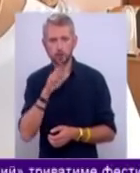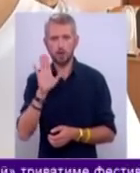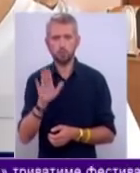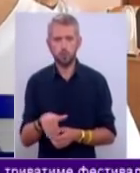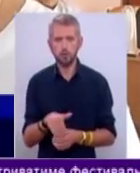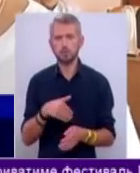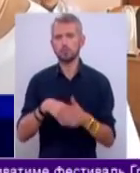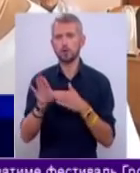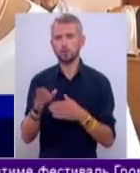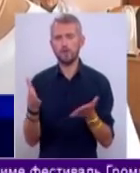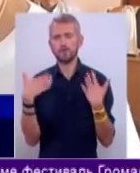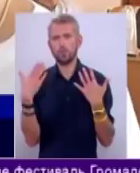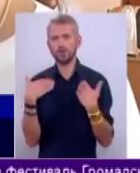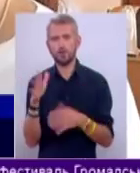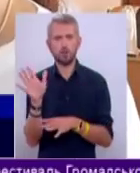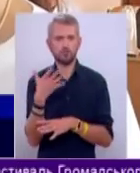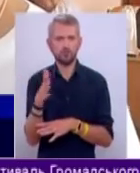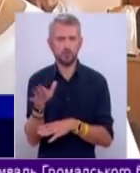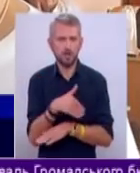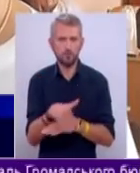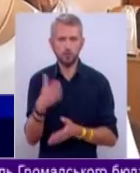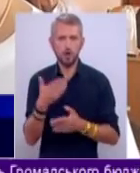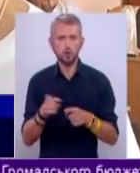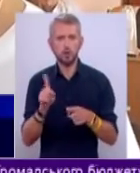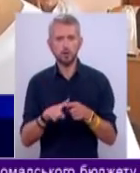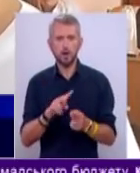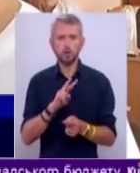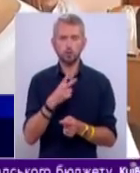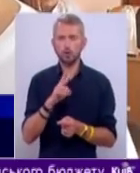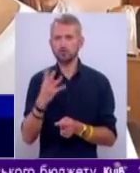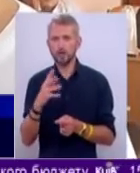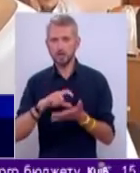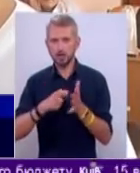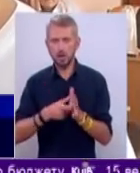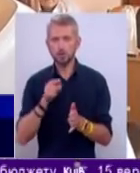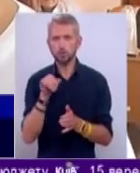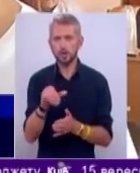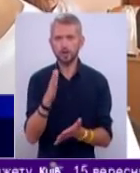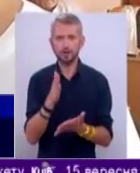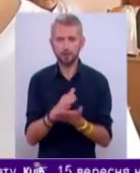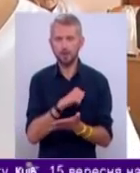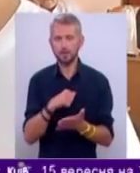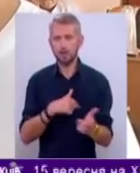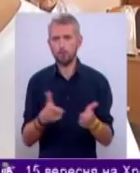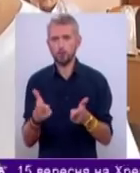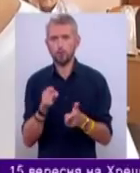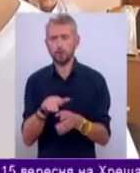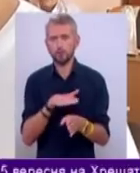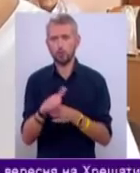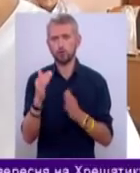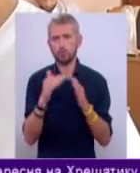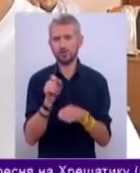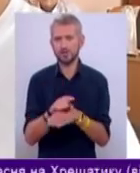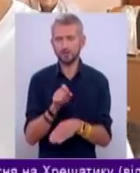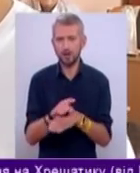йдуть, відпочивають на свіже повітря. Якщо це 2-4 класи, то в них є самопідготовка, де вони виконують домашні